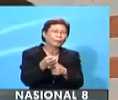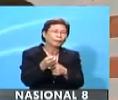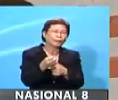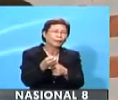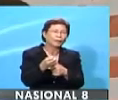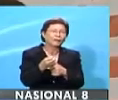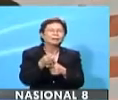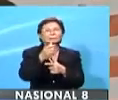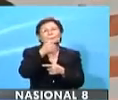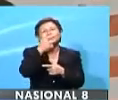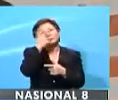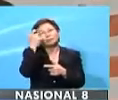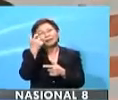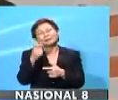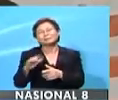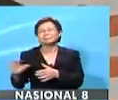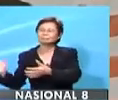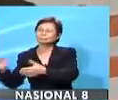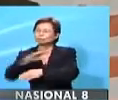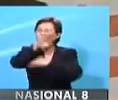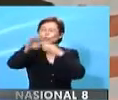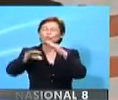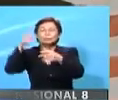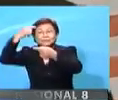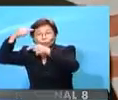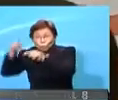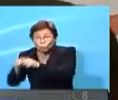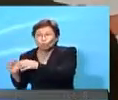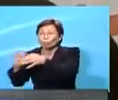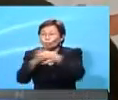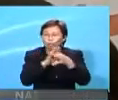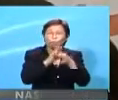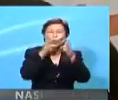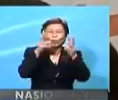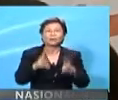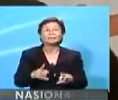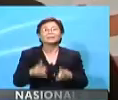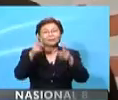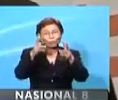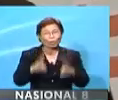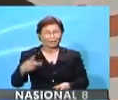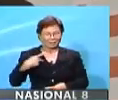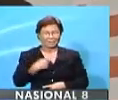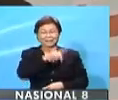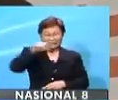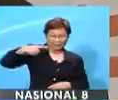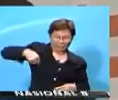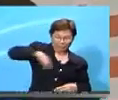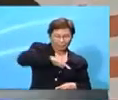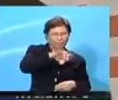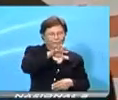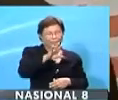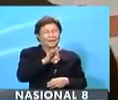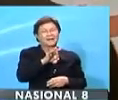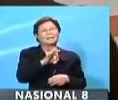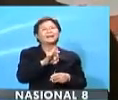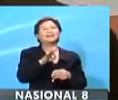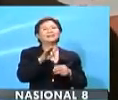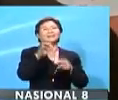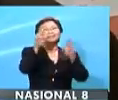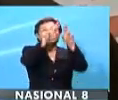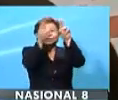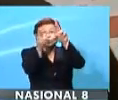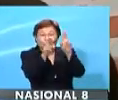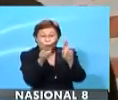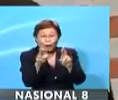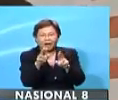tadi, sehati sejiwa. Sehati sejiwa warga kami memilih replika keris untuk kami